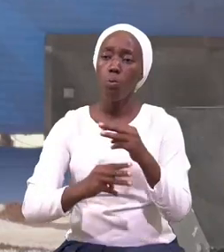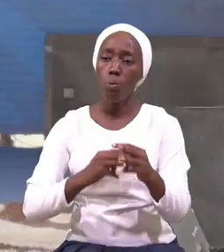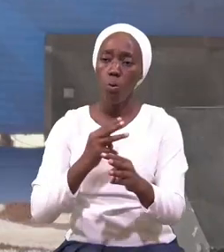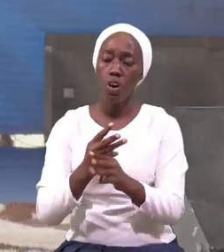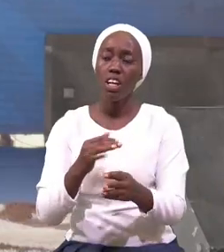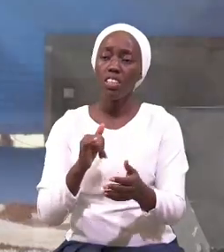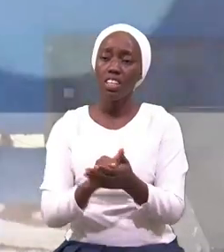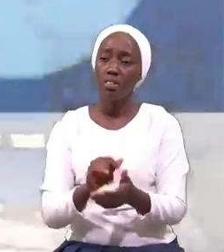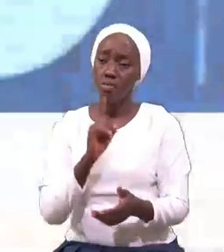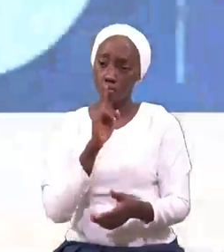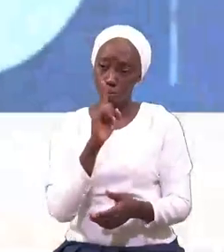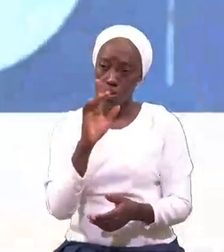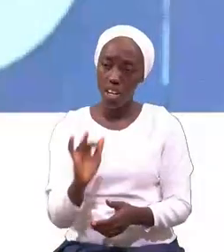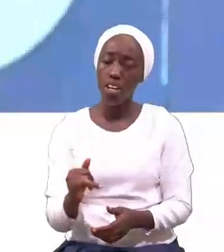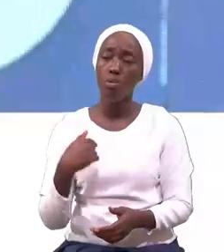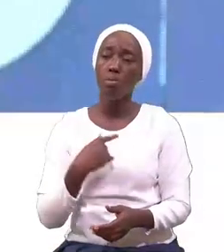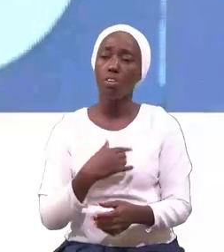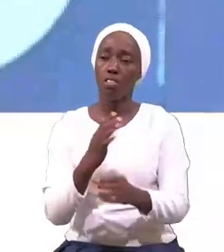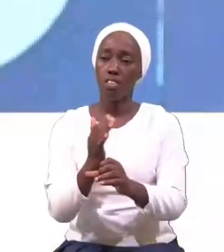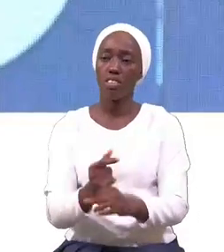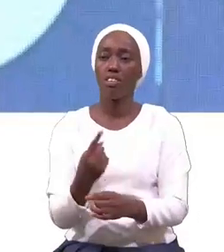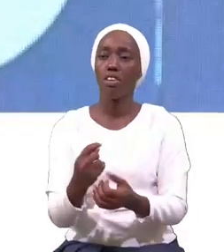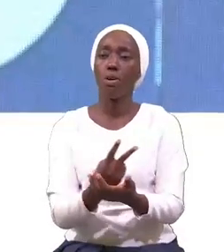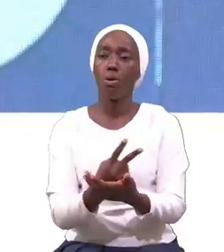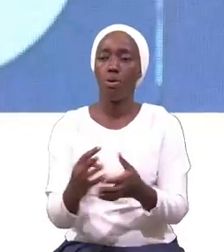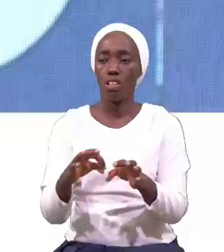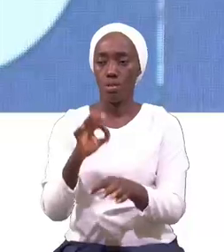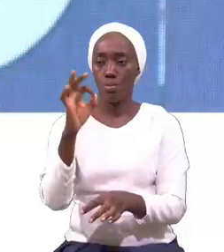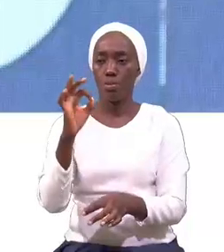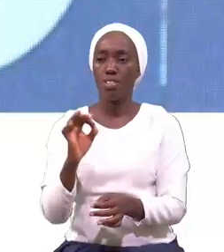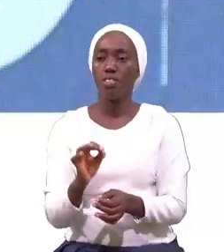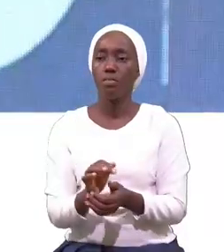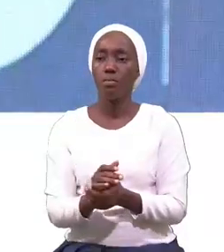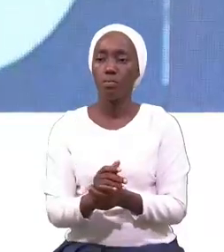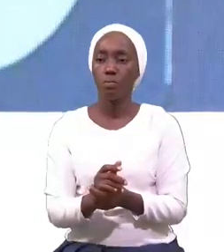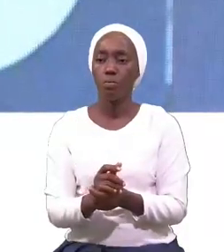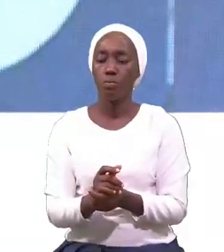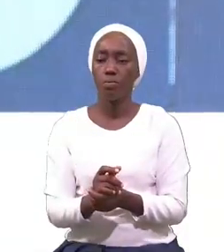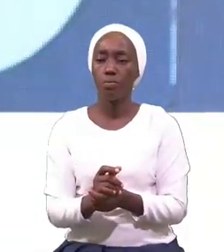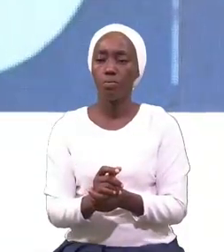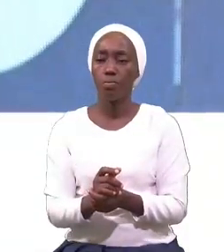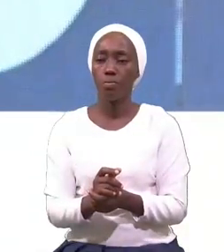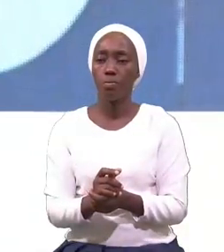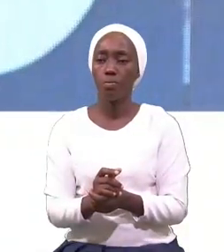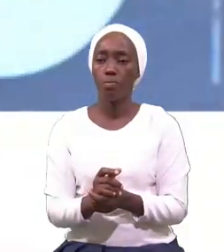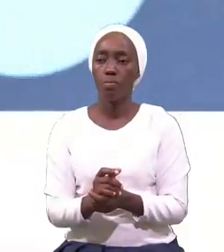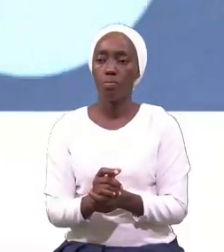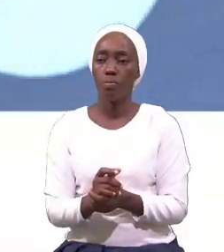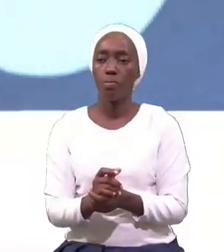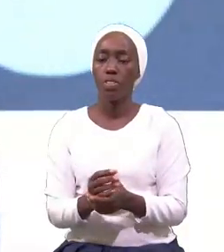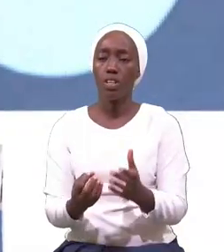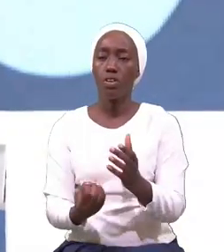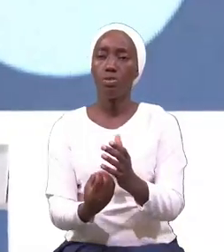Et ce que nous faisons du Saint-Esprit, quand nous le recevons, dira au monde si nous avons vraiment reçu le Saint-Esprit.